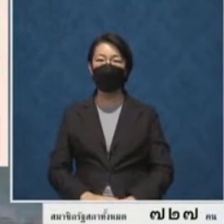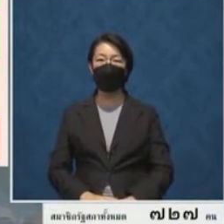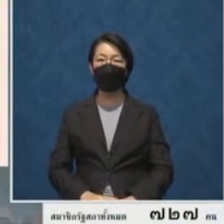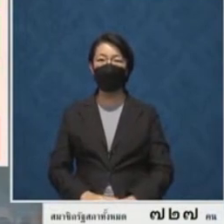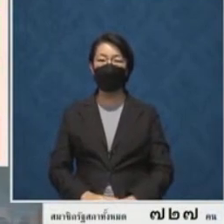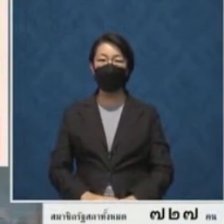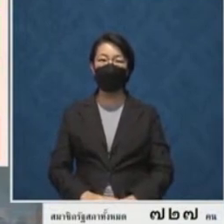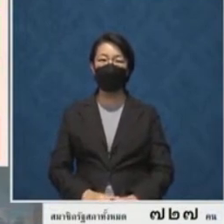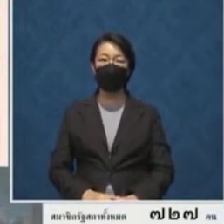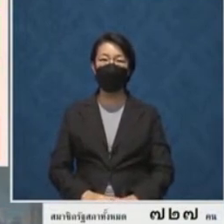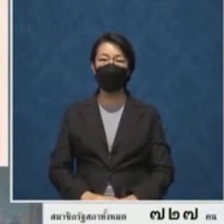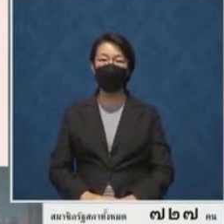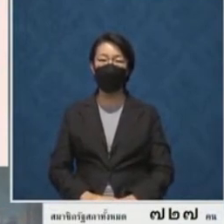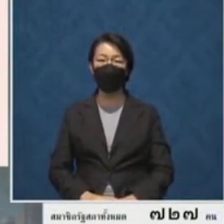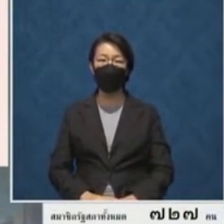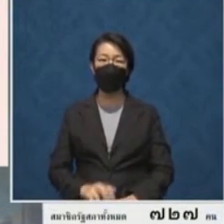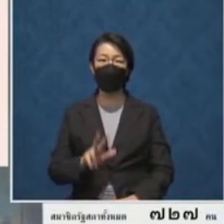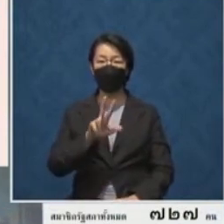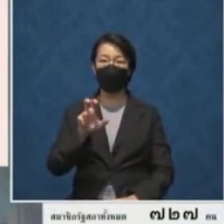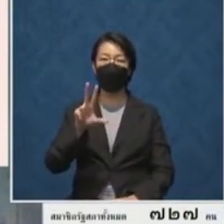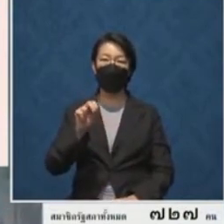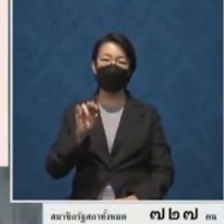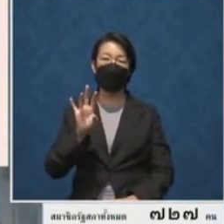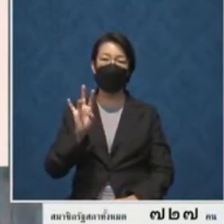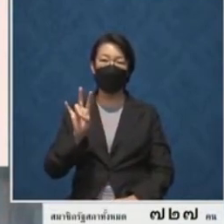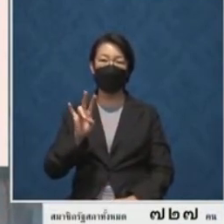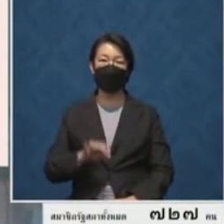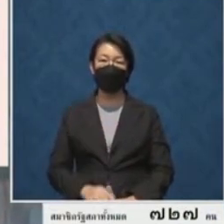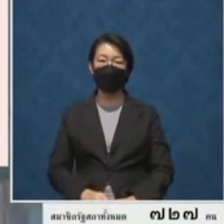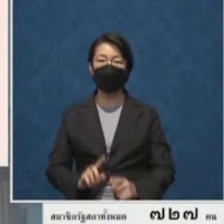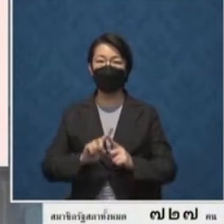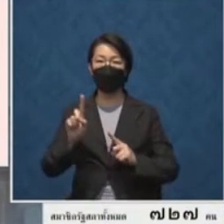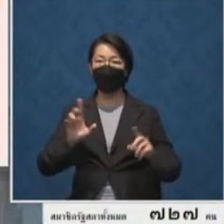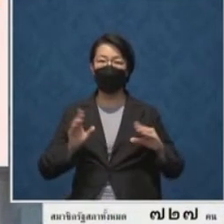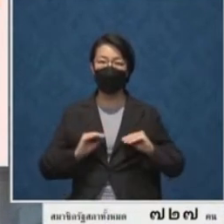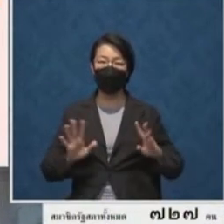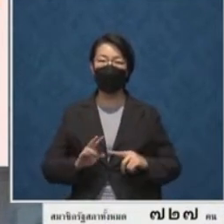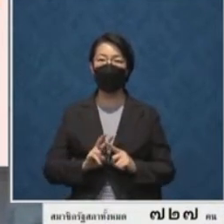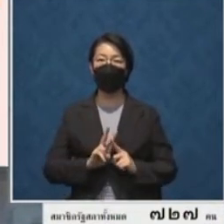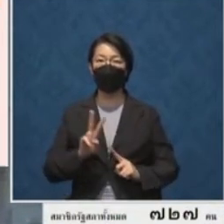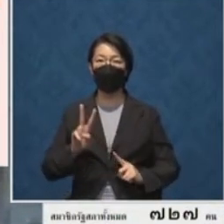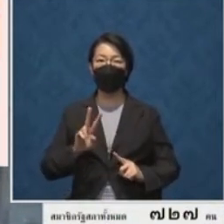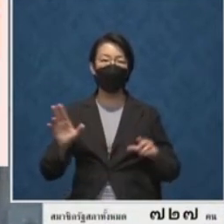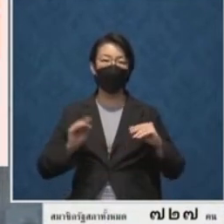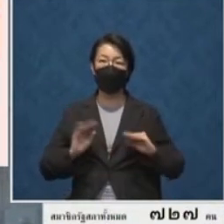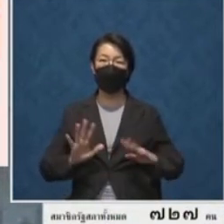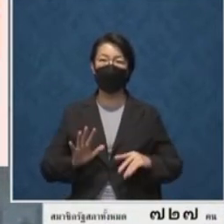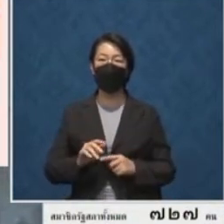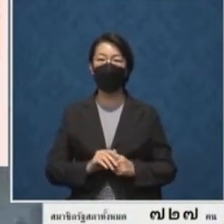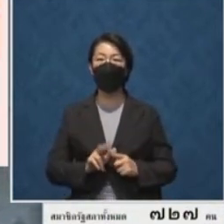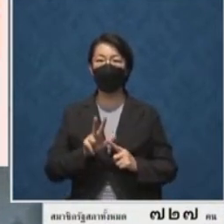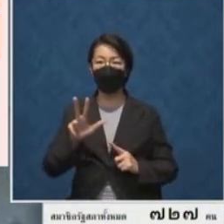237พลเรือเอกนพดลโชคลดา 1ไม่รับหลักการ2ไม่รับหลักการ3ไม่รับหลัก